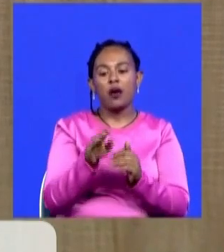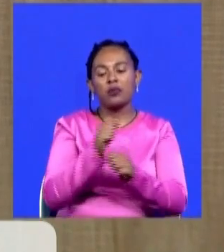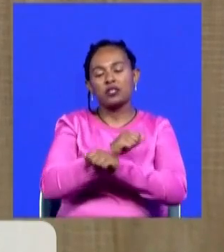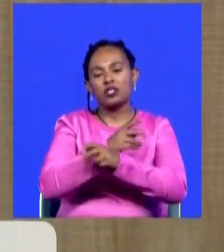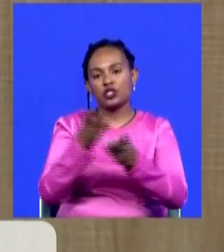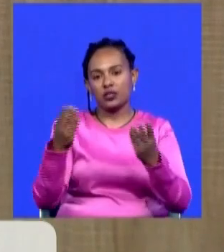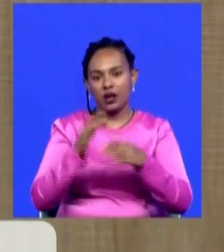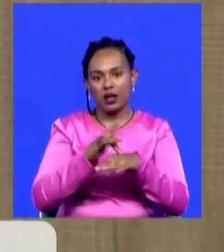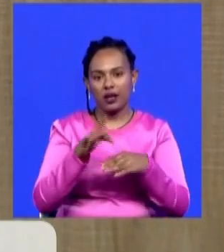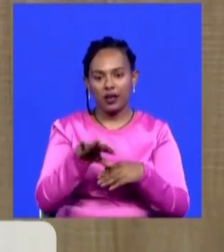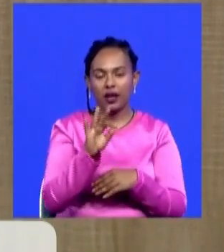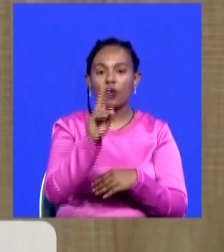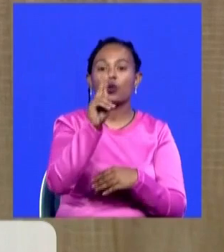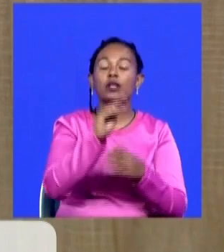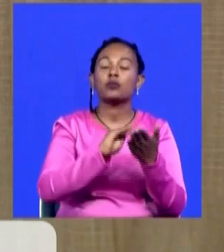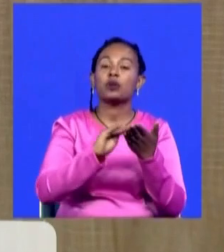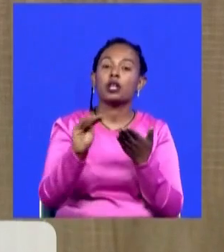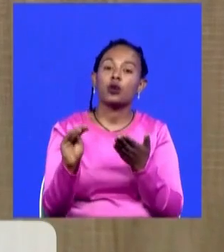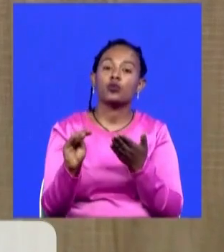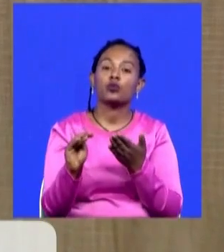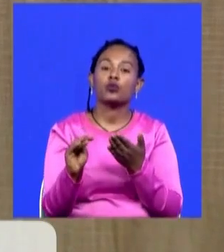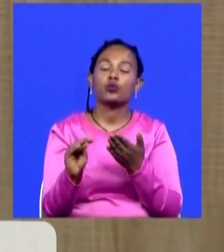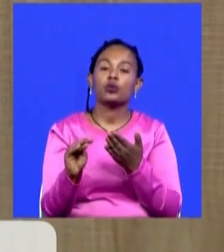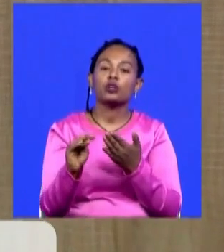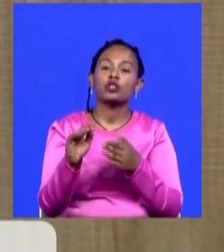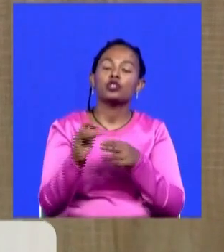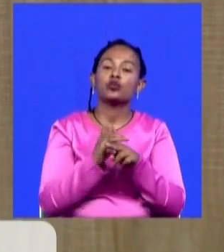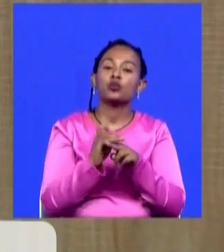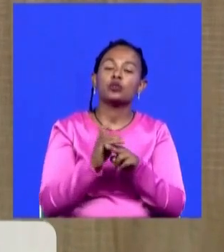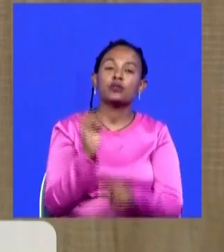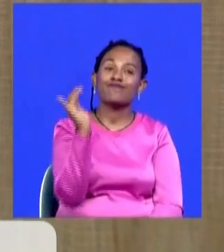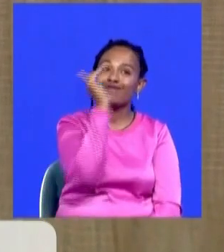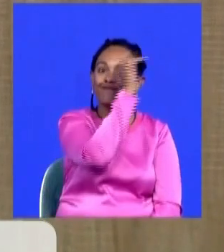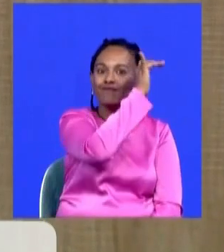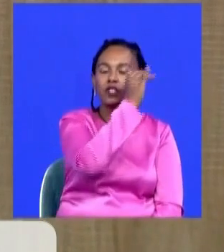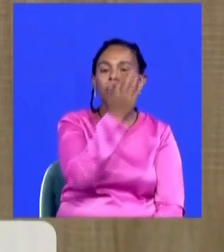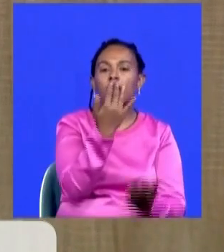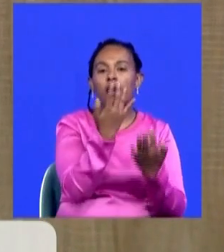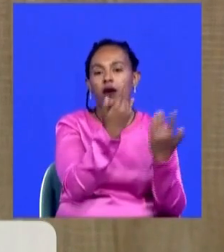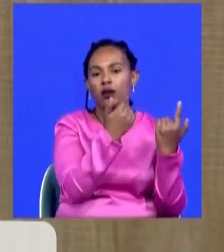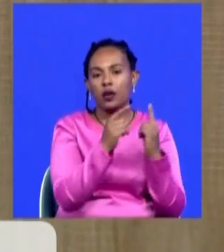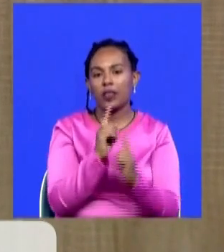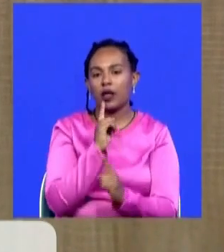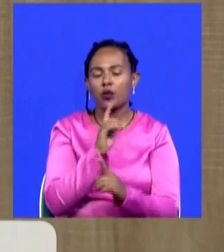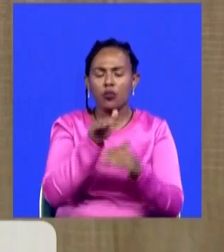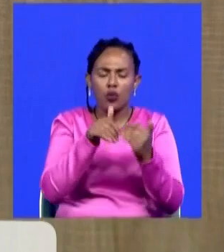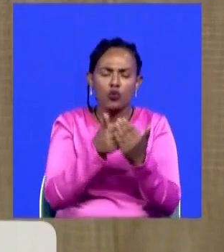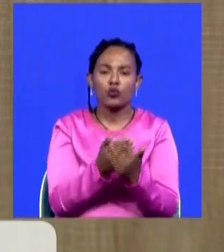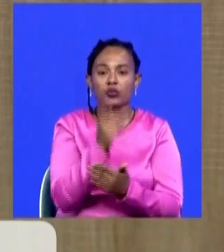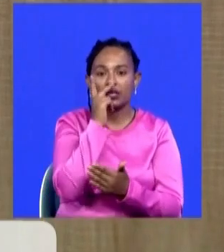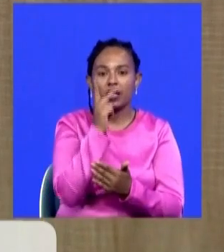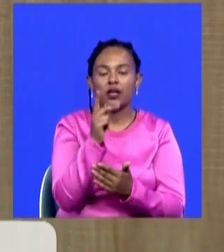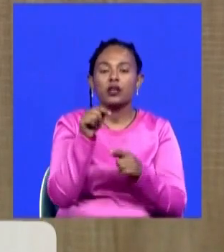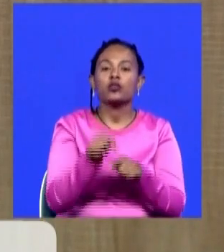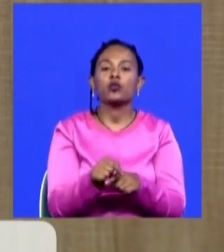ይገኛል። 2 ሚሊዮን ገደማው ጅቡቲ እየገባ ነው ያለው። በሁሉ መስክ ሲታይ